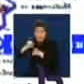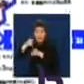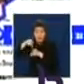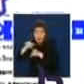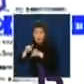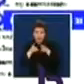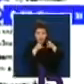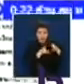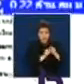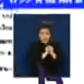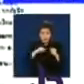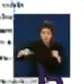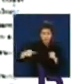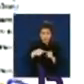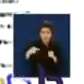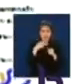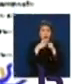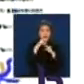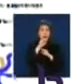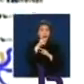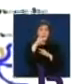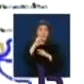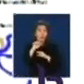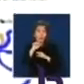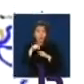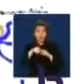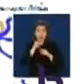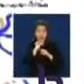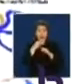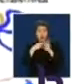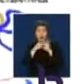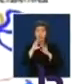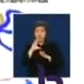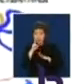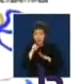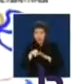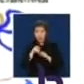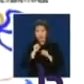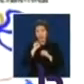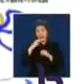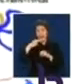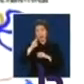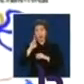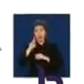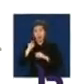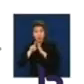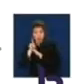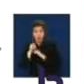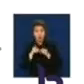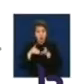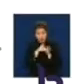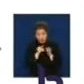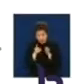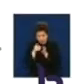ๆก็คือคลองมหาสวัสดิ์คลองมหาชัยคลองสากรและรวมถึงคลองซอยเล็กๆต่างๆเป็น